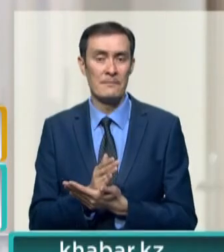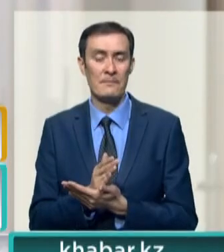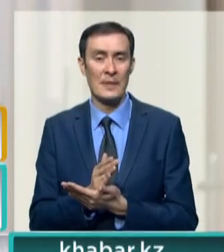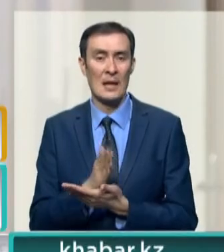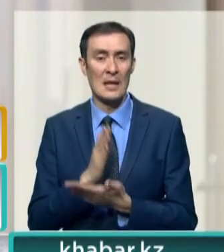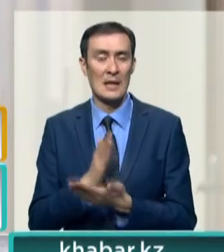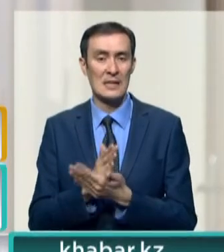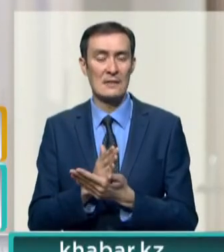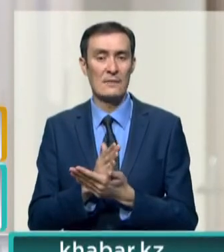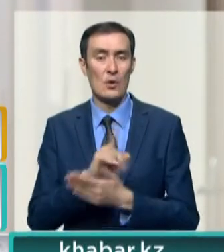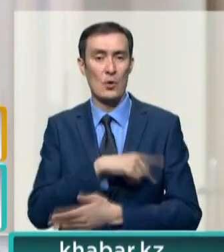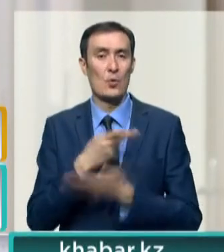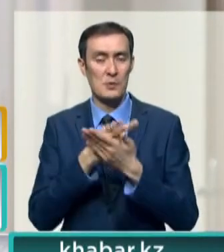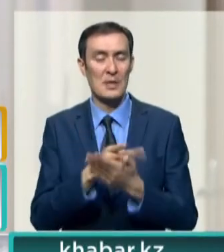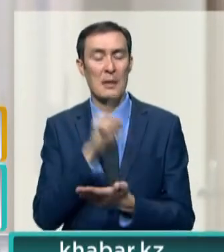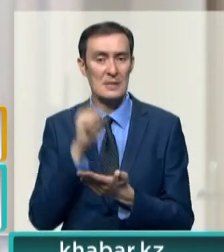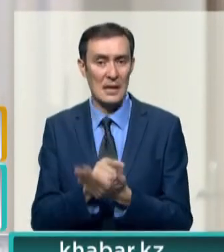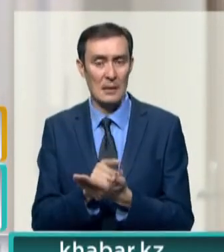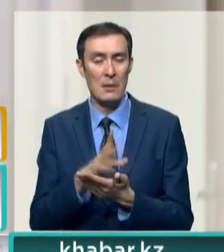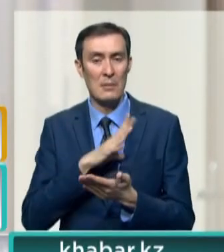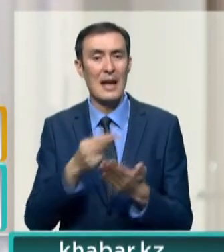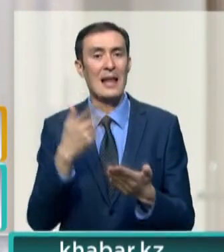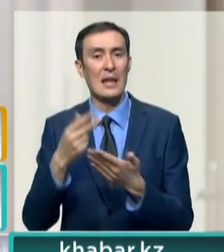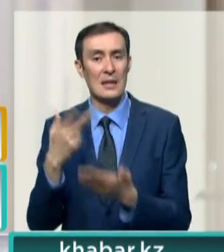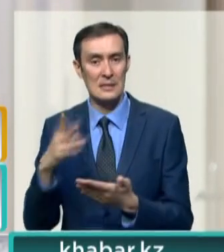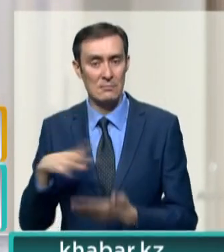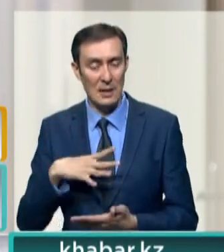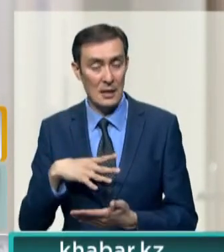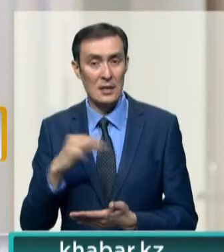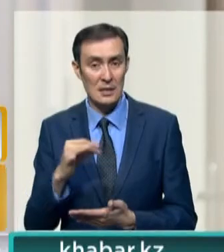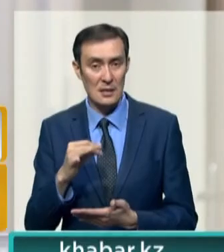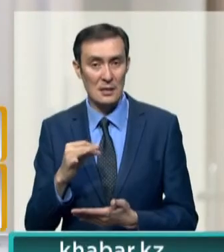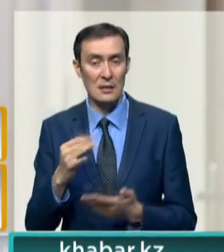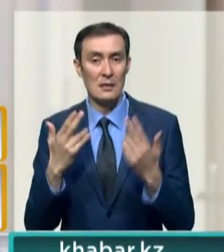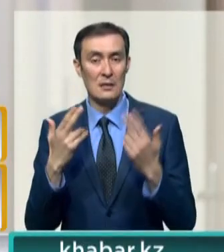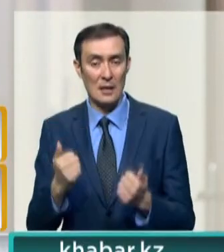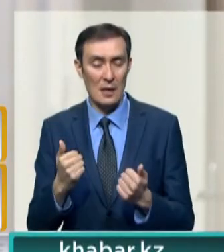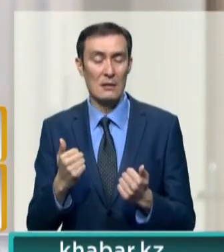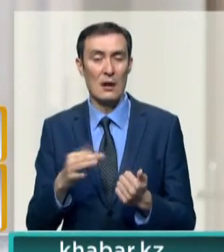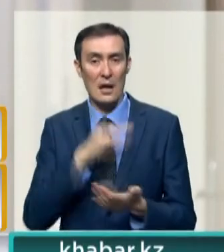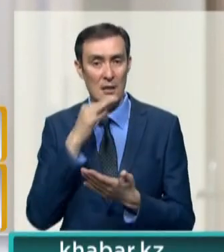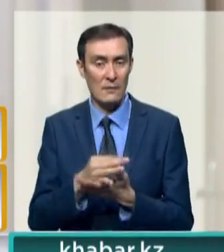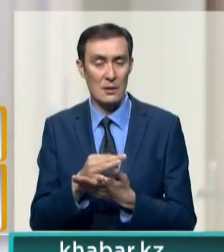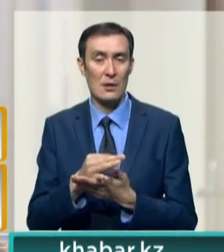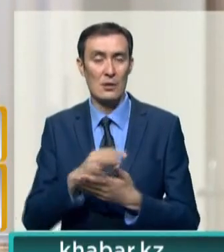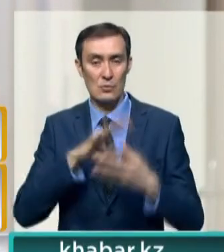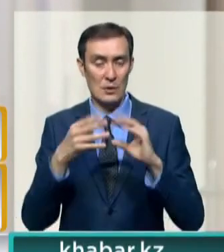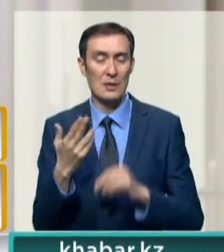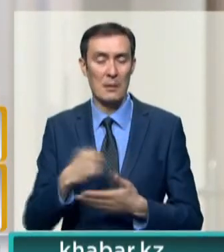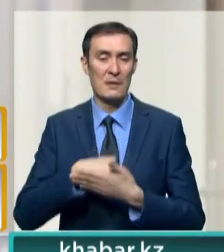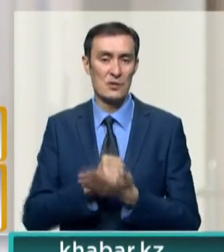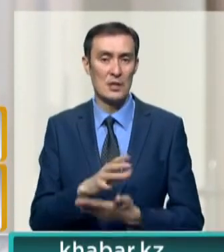находясь в карантинном госпитале, в обязательном порядке у них были взяты анализы, и мы получили вирусологические исследования,